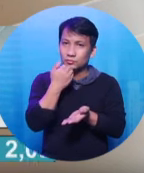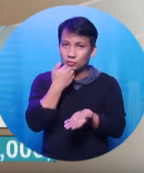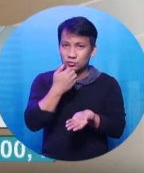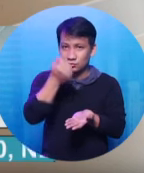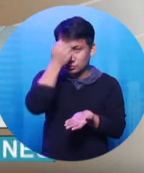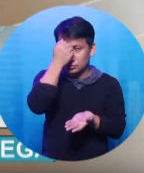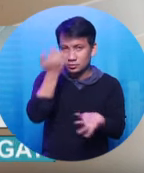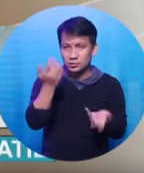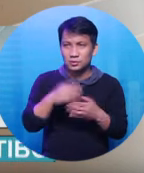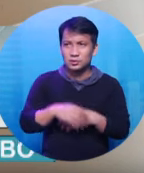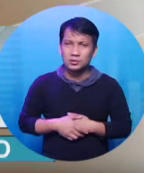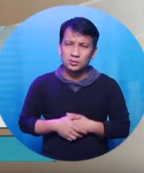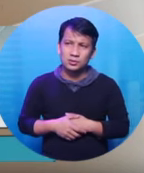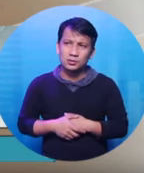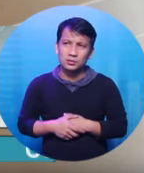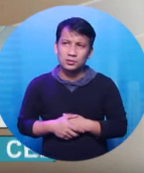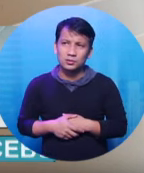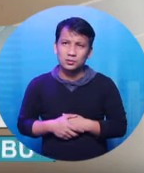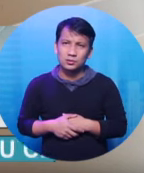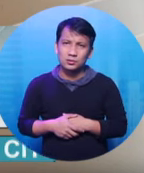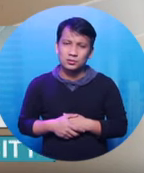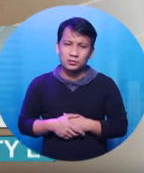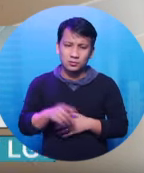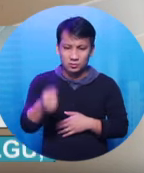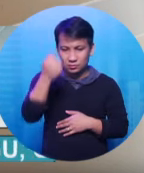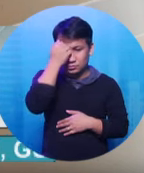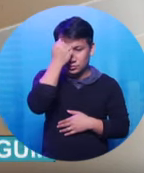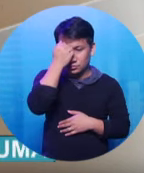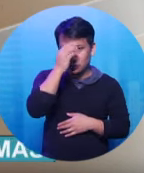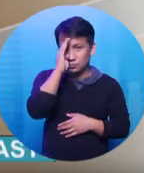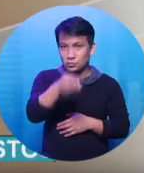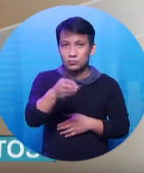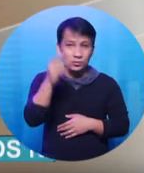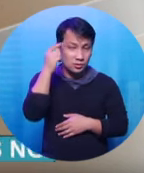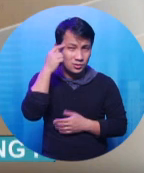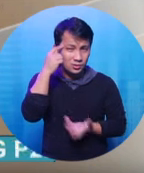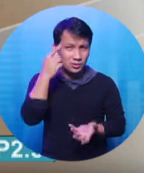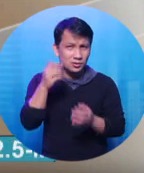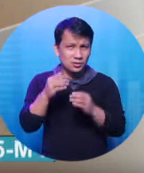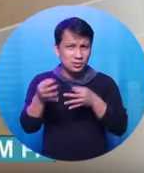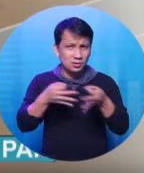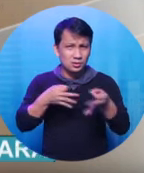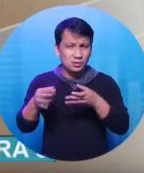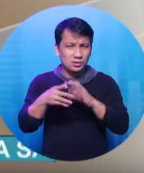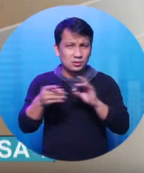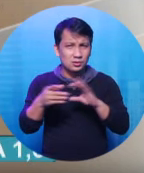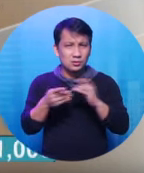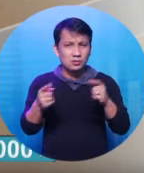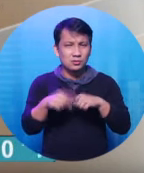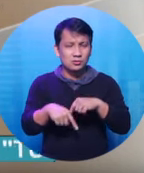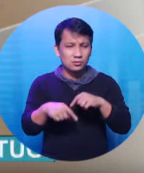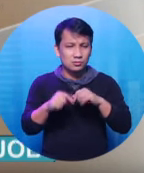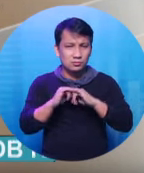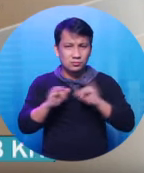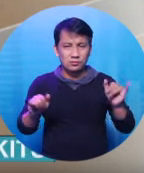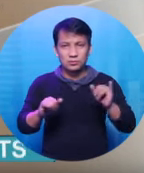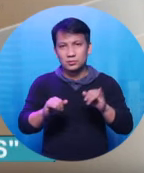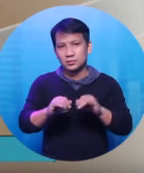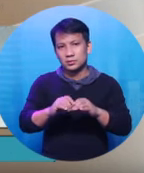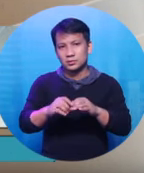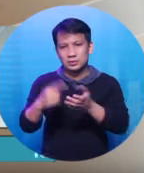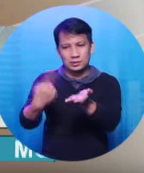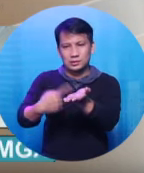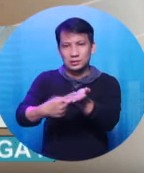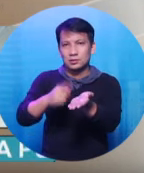kung in English nga natin, ang bobo ng thought mo, or ang your argument is dumb, that means yung argument mo ang ina-atake ko. It's